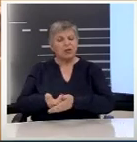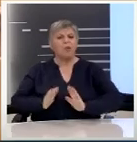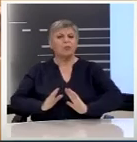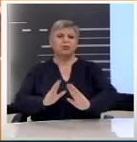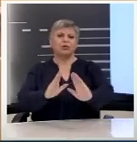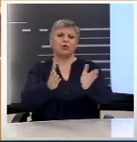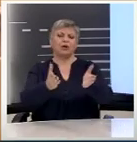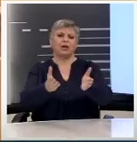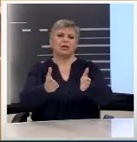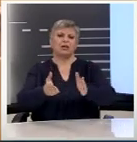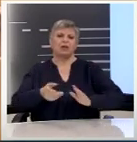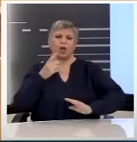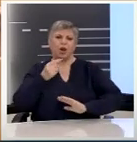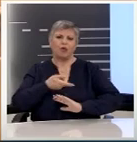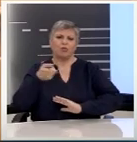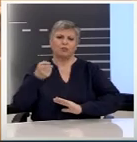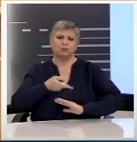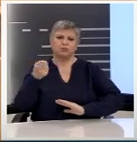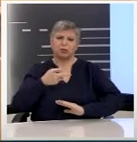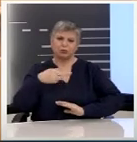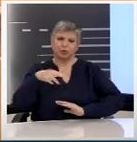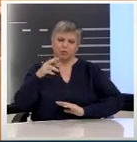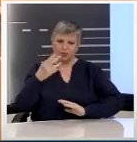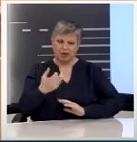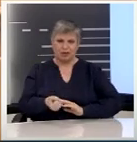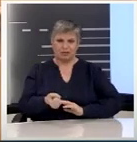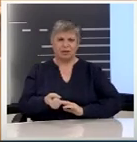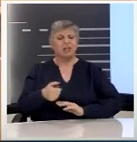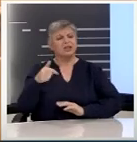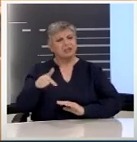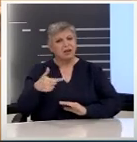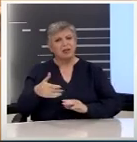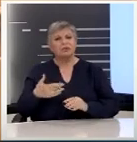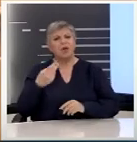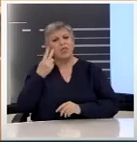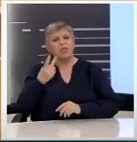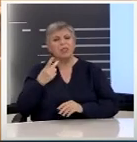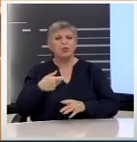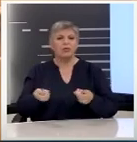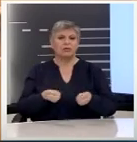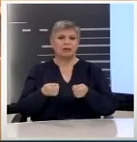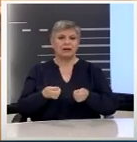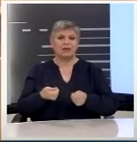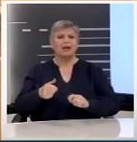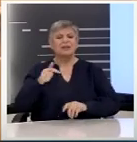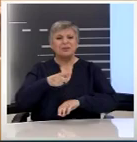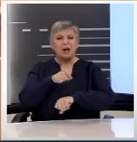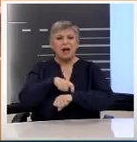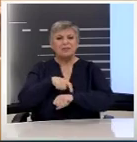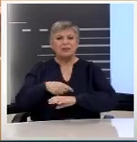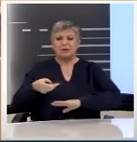προχωρήσουν και θα παράξουν το έργο που πρέπει να παράξουν. Επομένως, αφήστε τα αυτά τα υποκριτικά στην